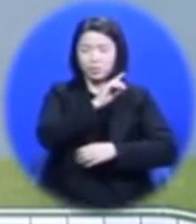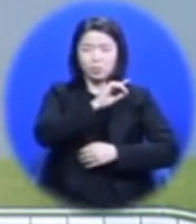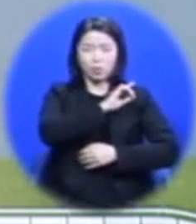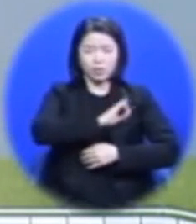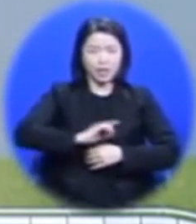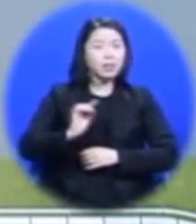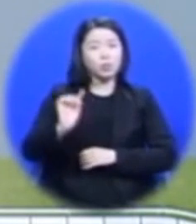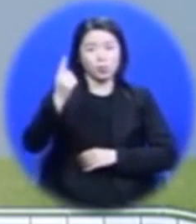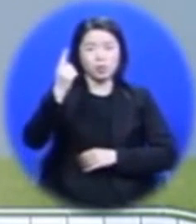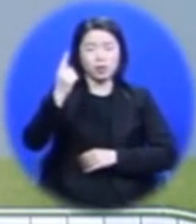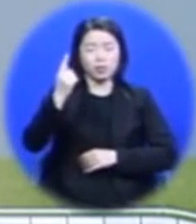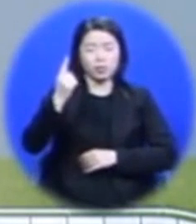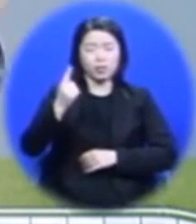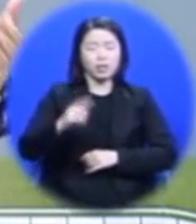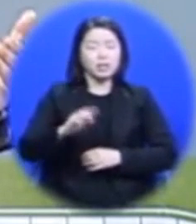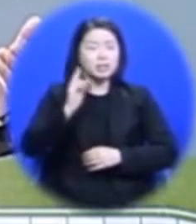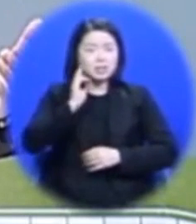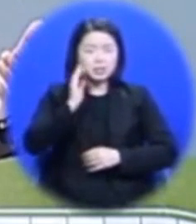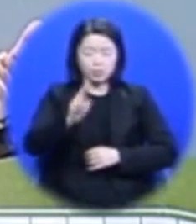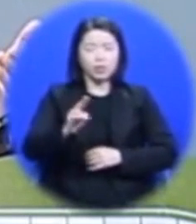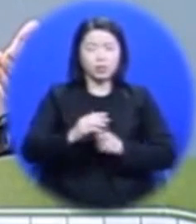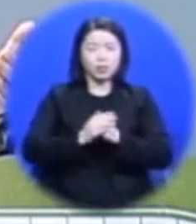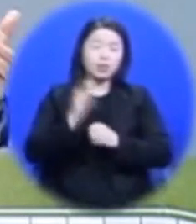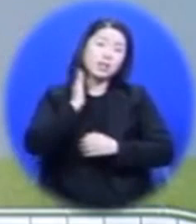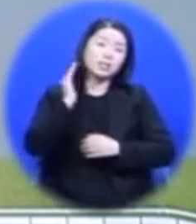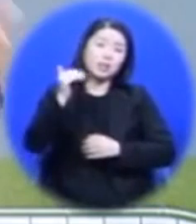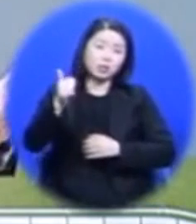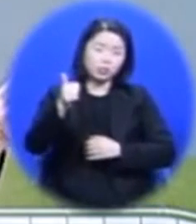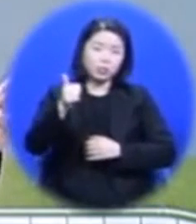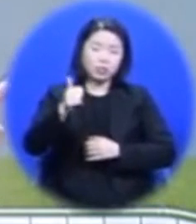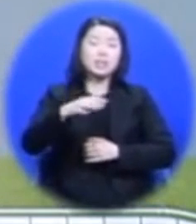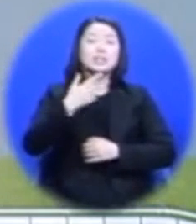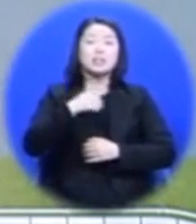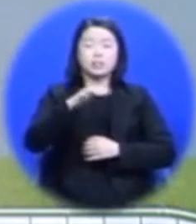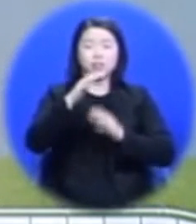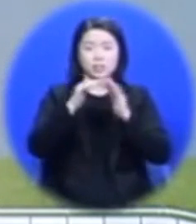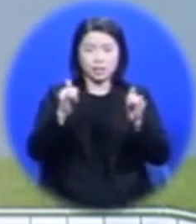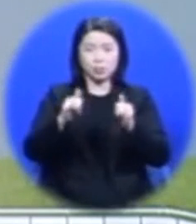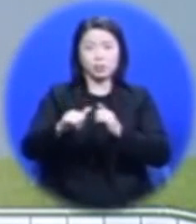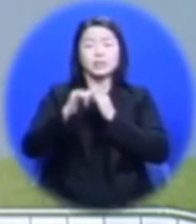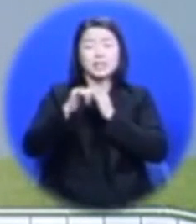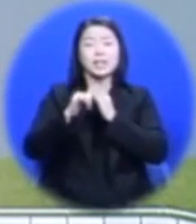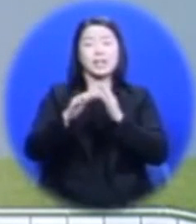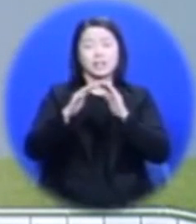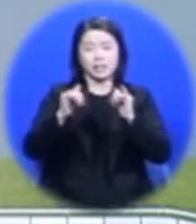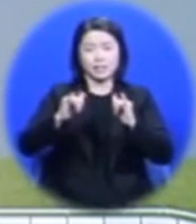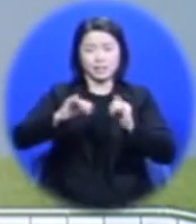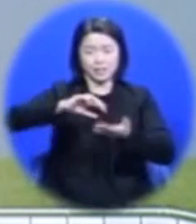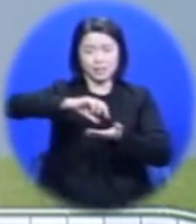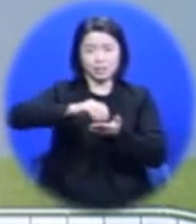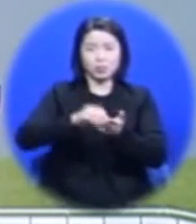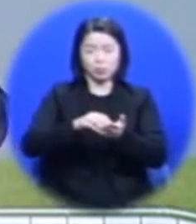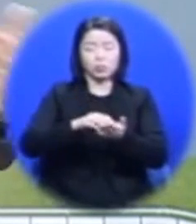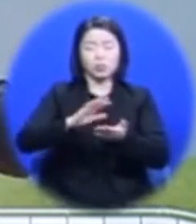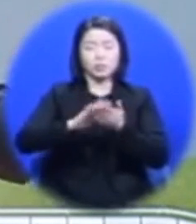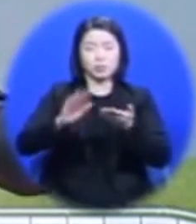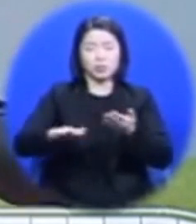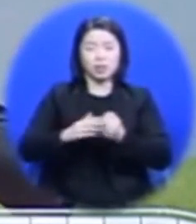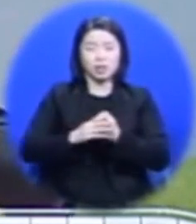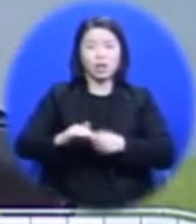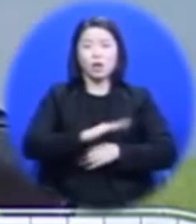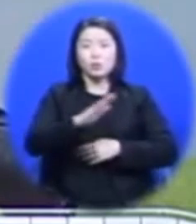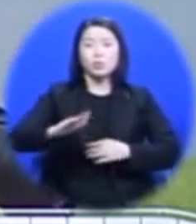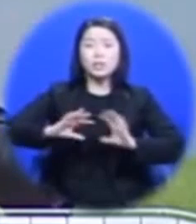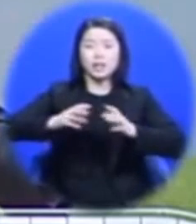심각한 문제죠. 우리나라는 대통령을 지냈던 분도 자살한 그런 형편입니다. 우리나라 사람들이 얼마나